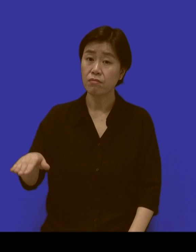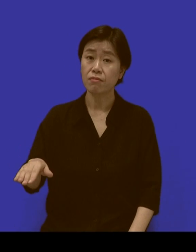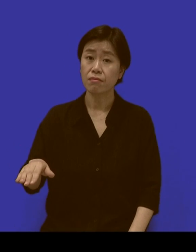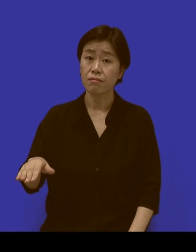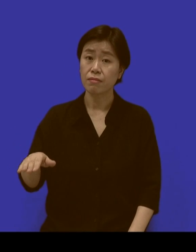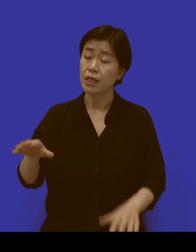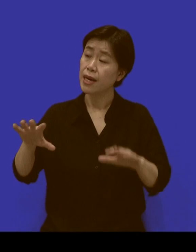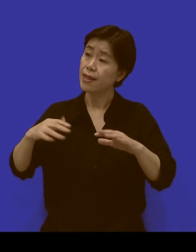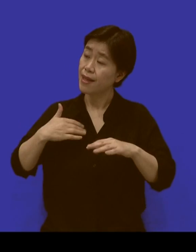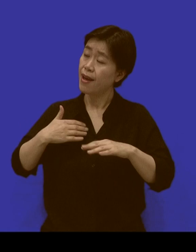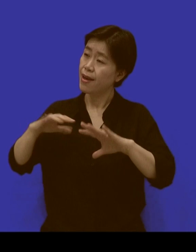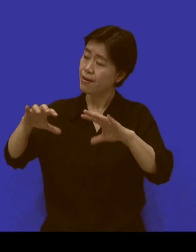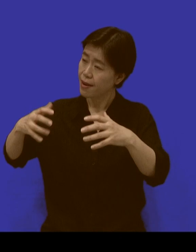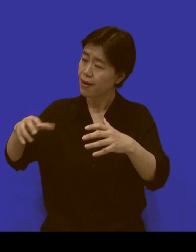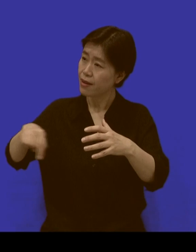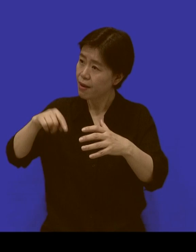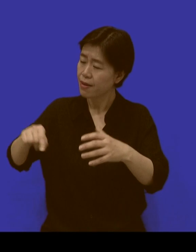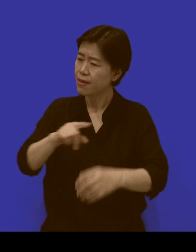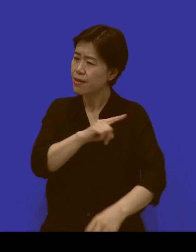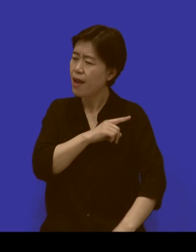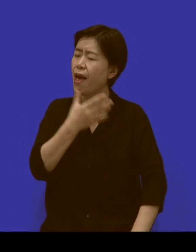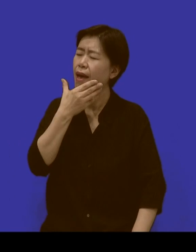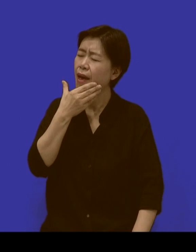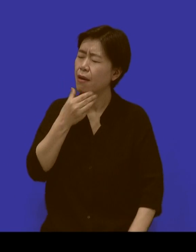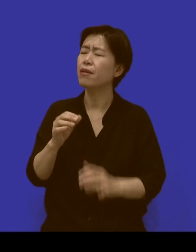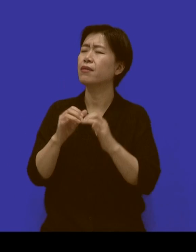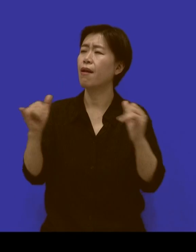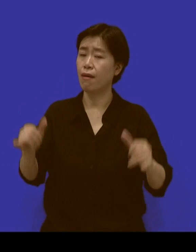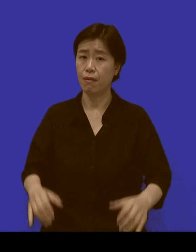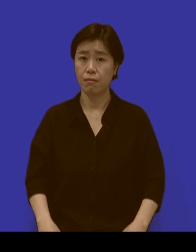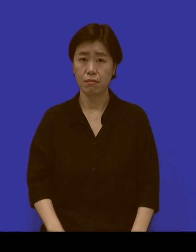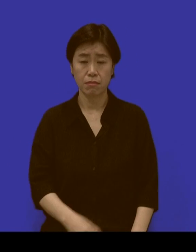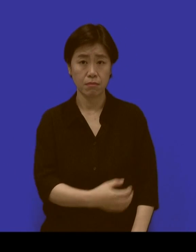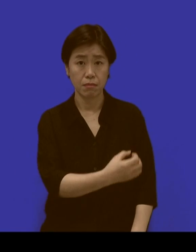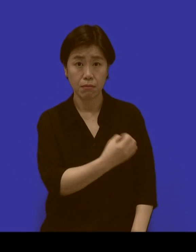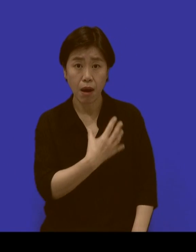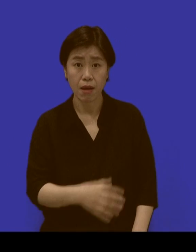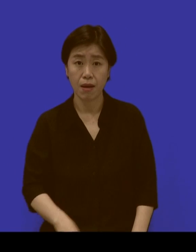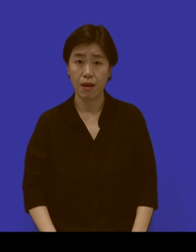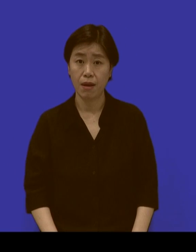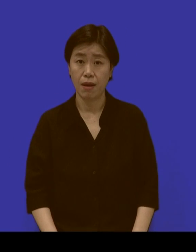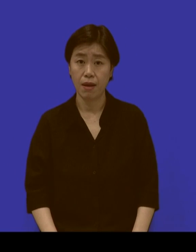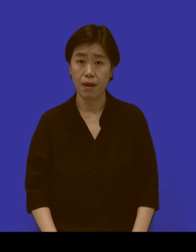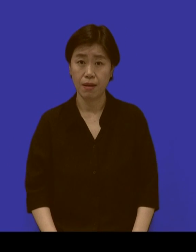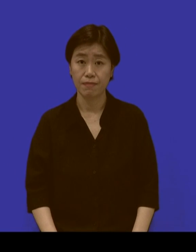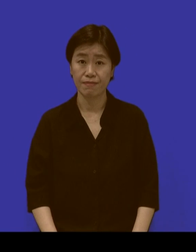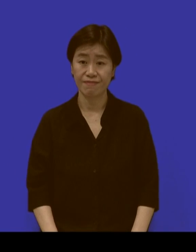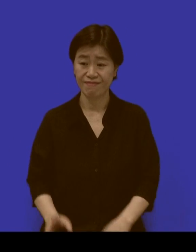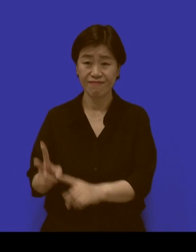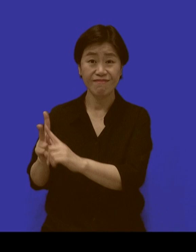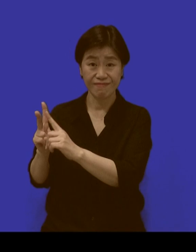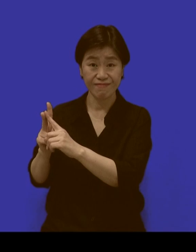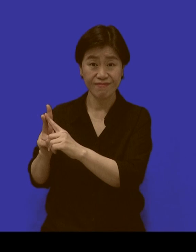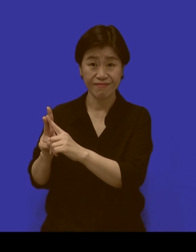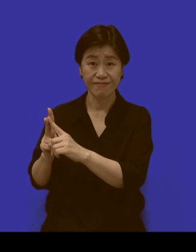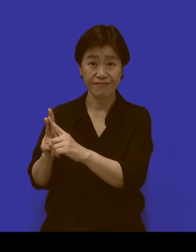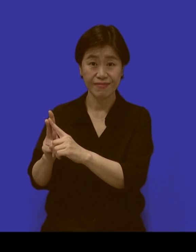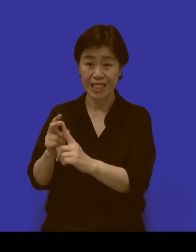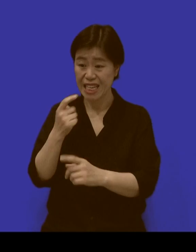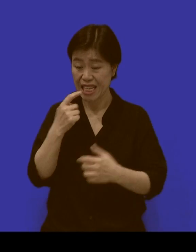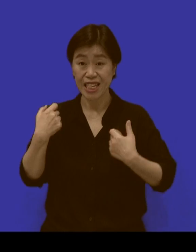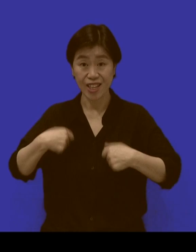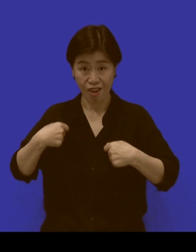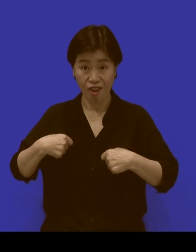죽은 네. 앞에서 너무 두려움에 떨던 분이셨는데 그러면서 했던 말이 근데 의대생인데 뭐 가운 입고 있으니까 의사라고 네. 보이겠죠.